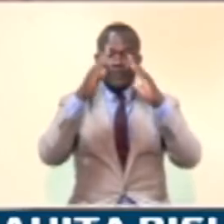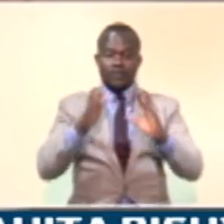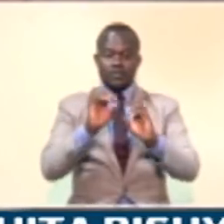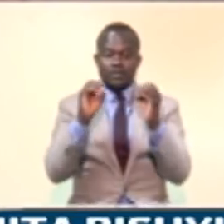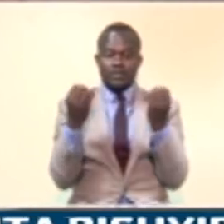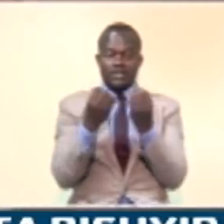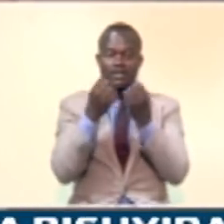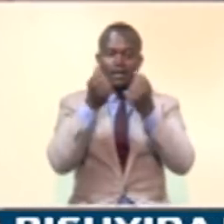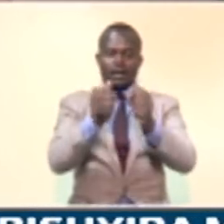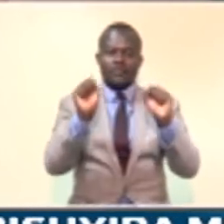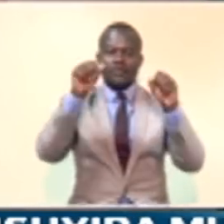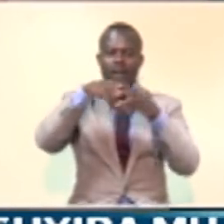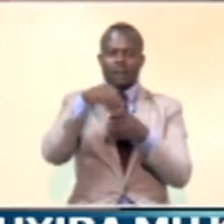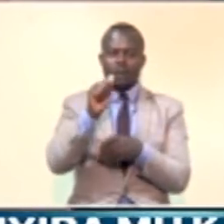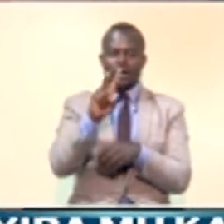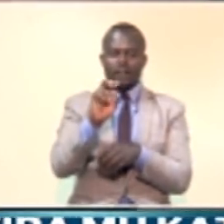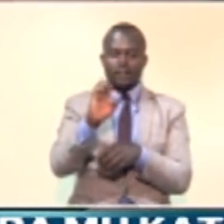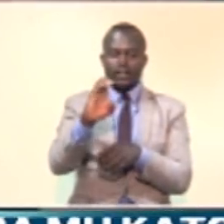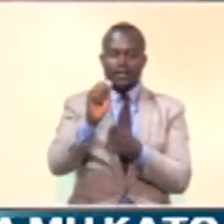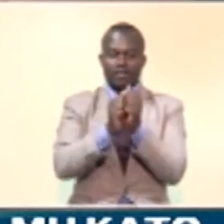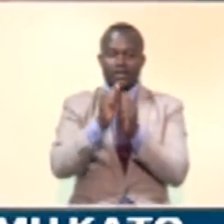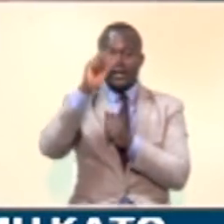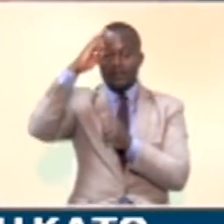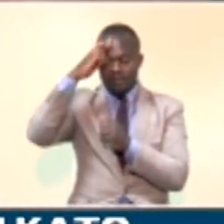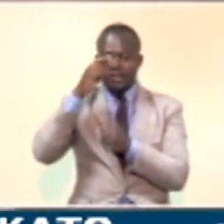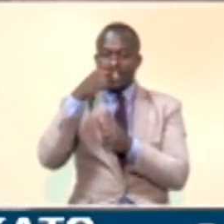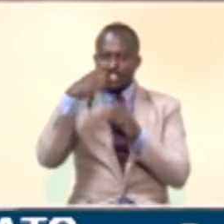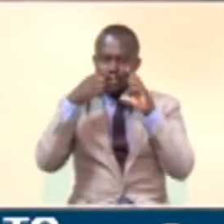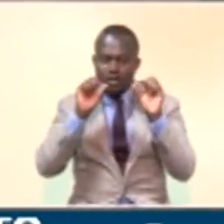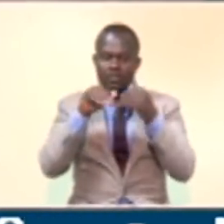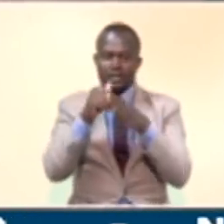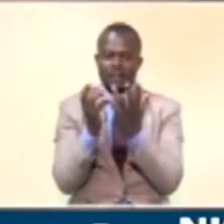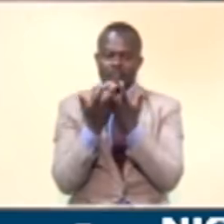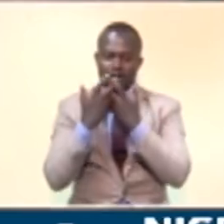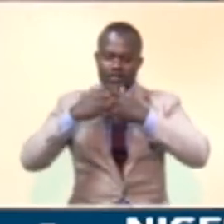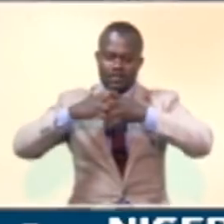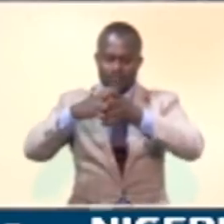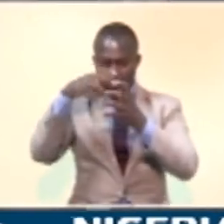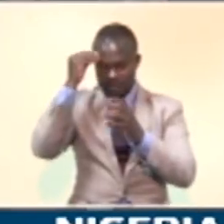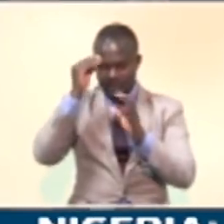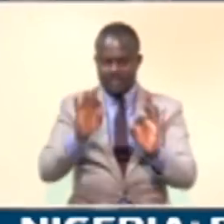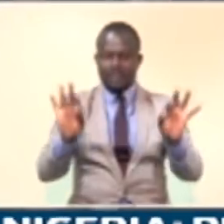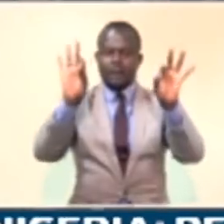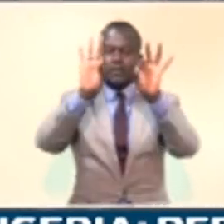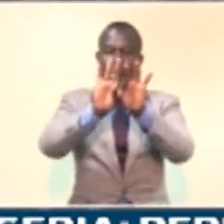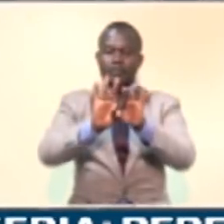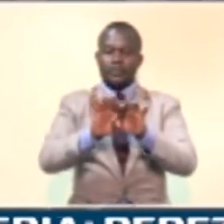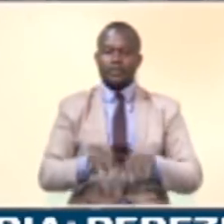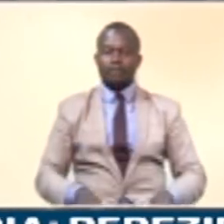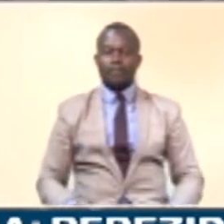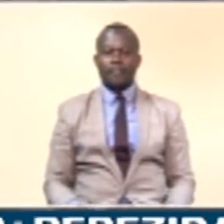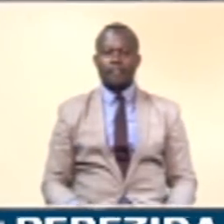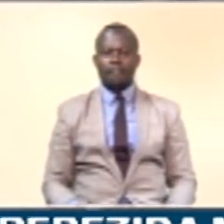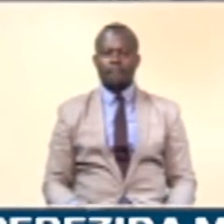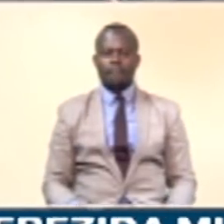b'imiryango y'abarokotse irimo Avega na Ibuka, ngo ijambo rya Perezida Macron ribumbatiye ubutumwa bw'ingenzi. Yaza kuvuga yagindi bari